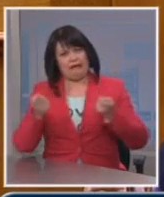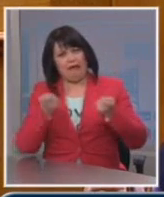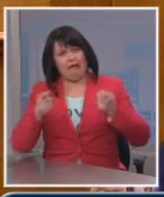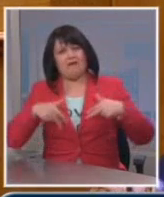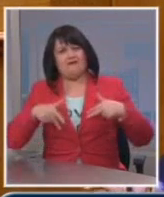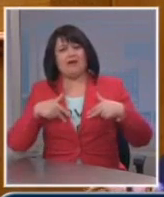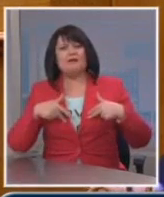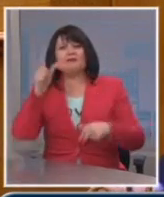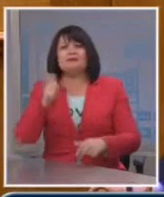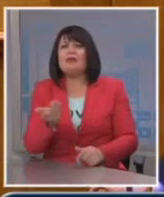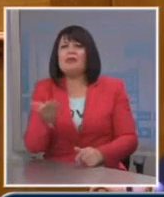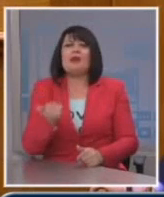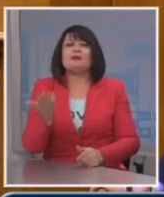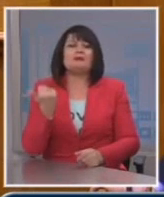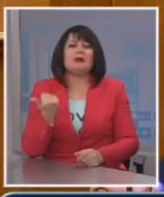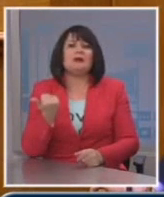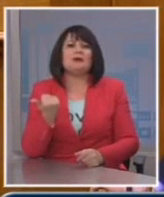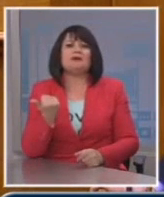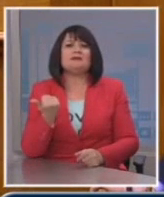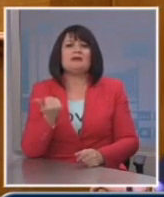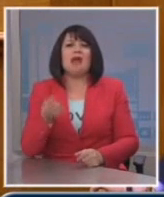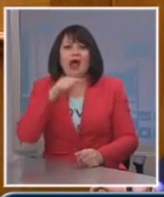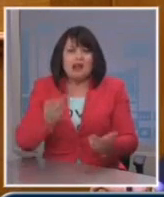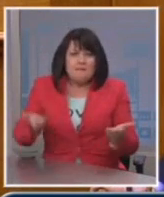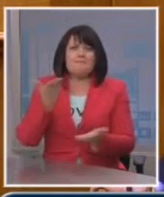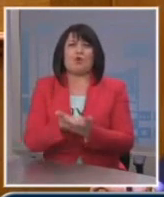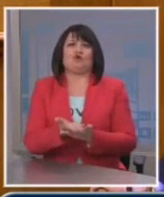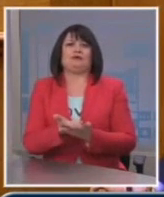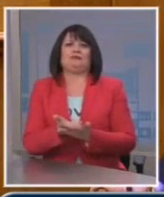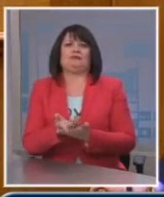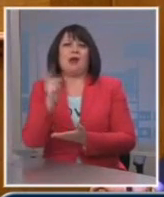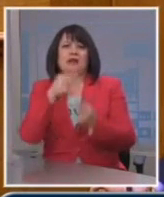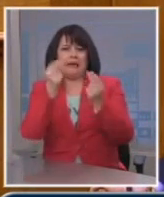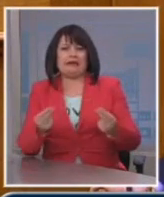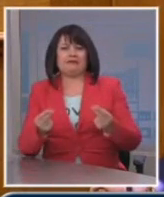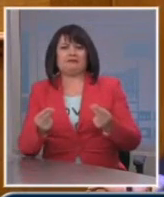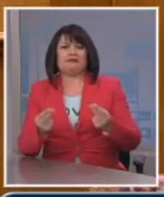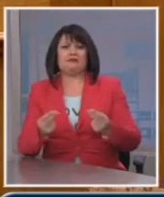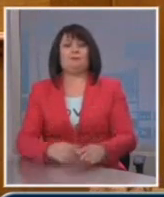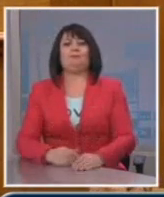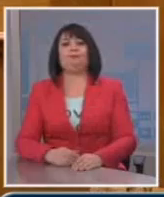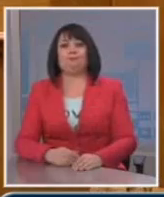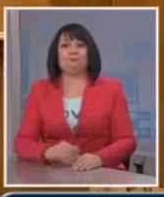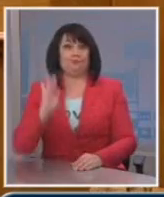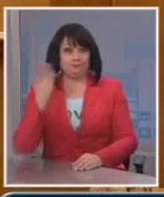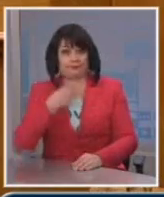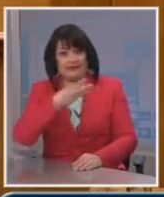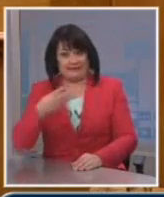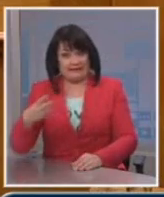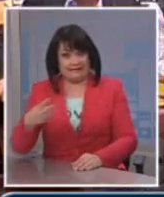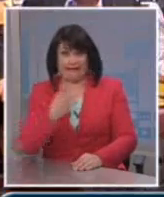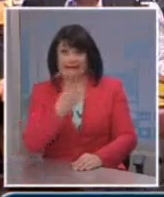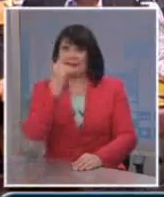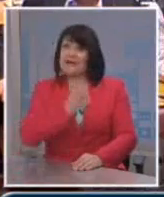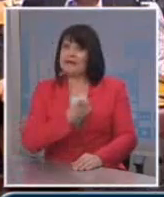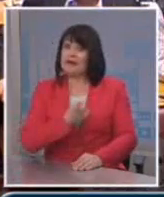στερείστε στοιχειωδώς εναλλακτικής πρότασης. Όταν ο ΣΥΡΙΖΑ από κόμμα του